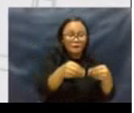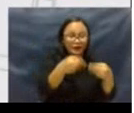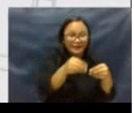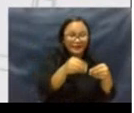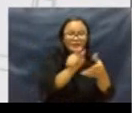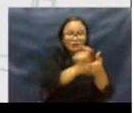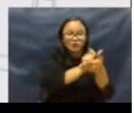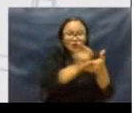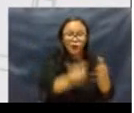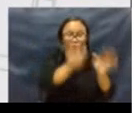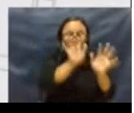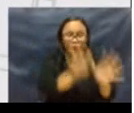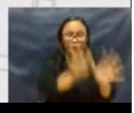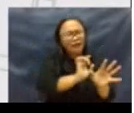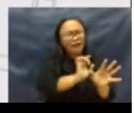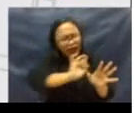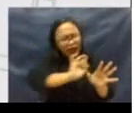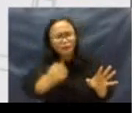Bapak sendiri.